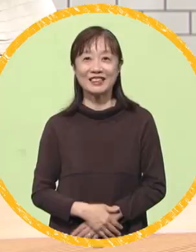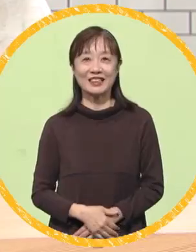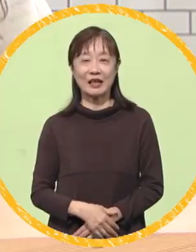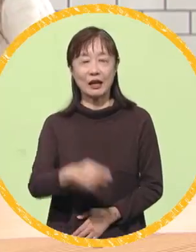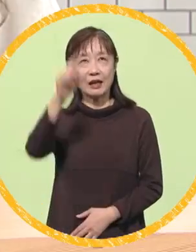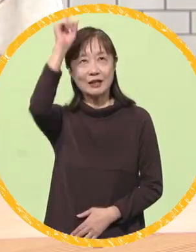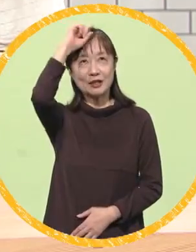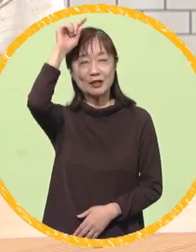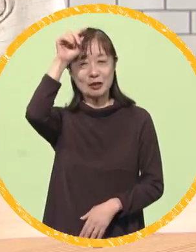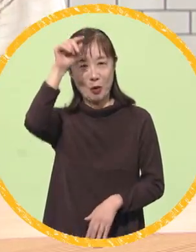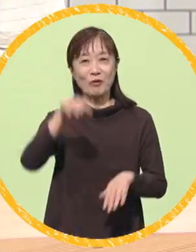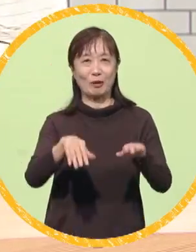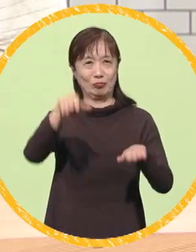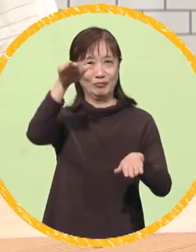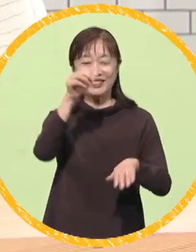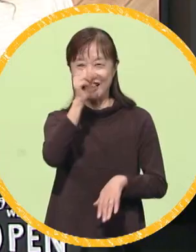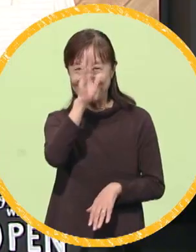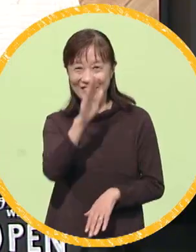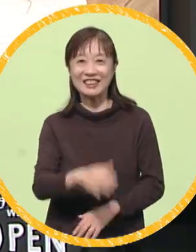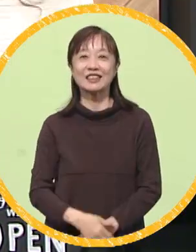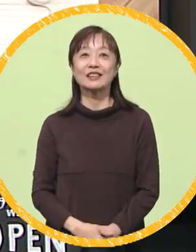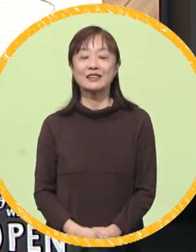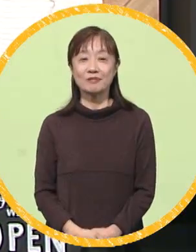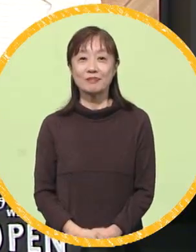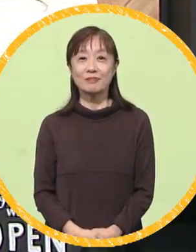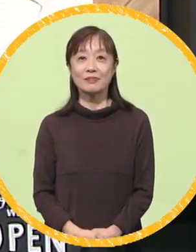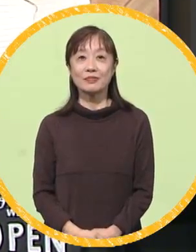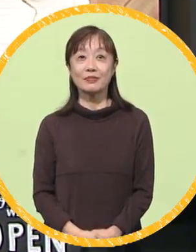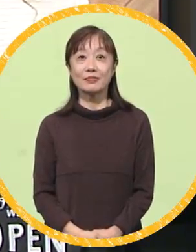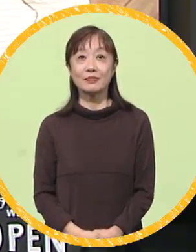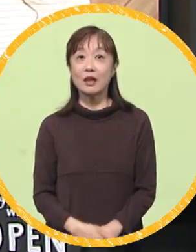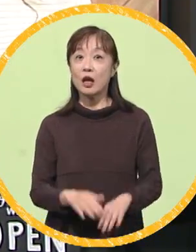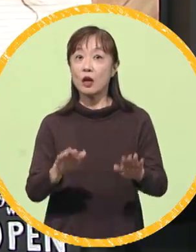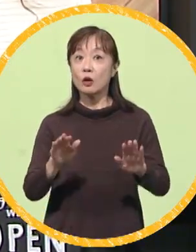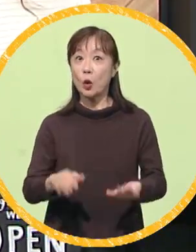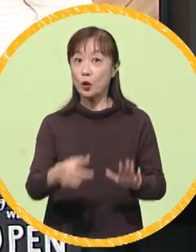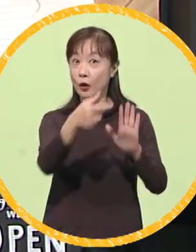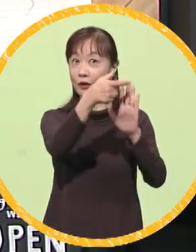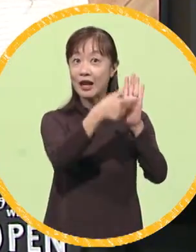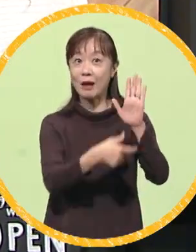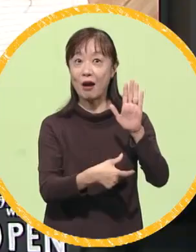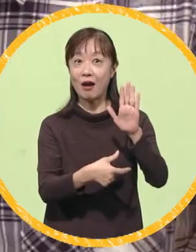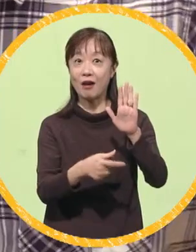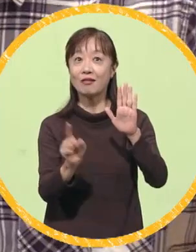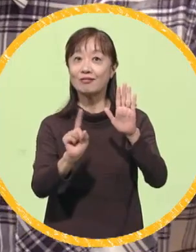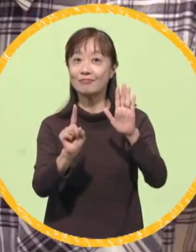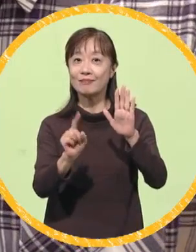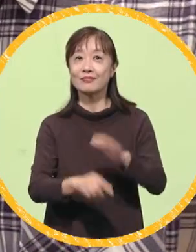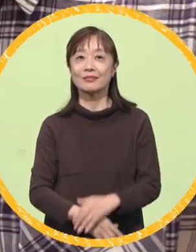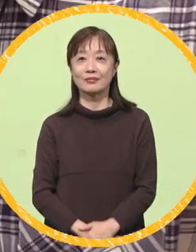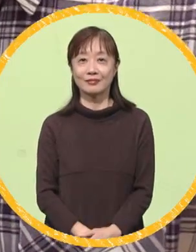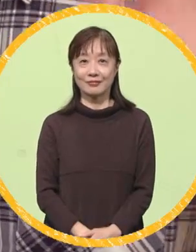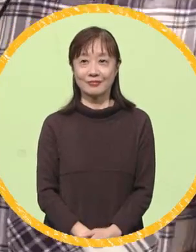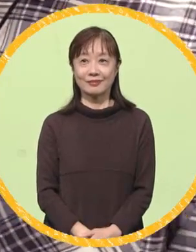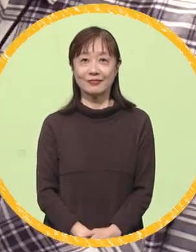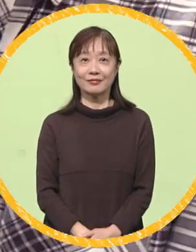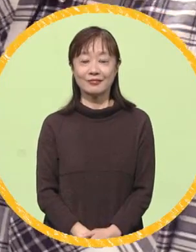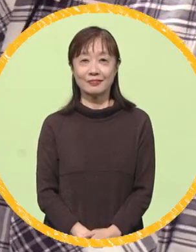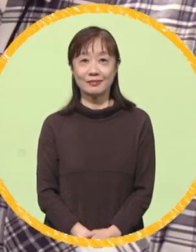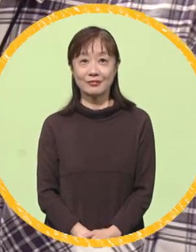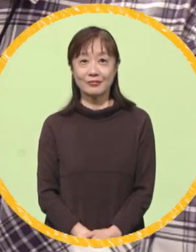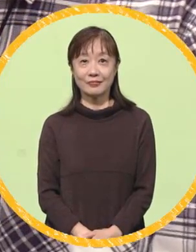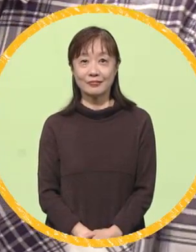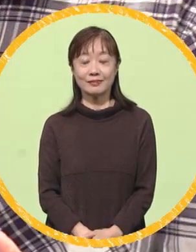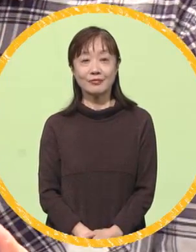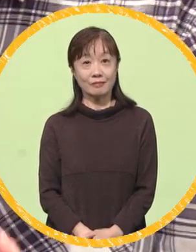めんなさい、本当すいません。 はい、お願いします。 お願いします。 ルイルイ、今日は何の話題ですか？ はいはい、さあ